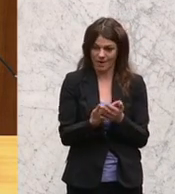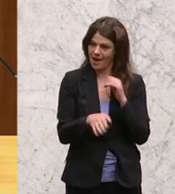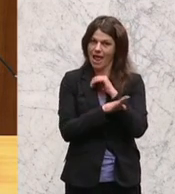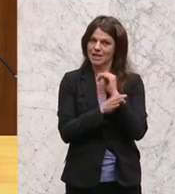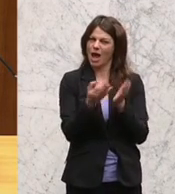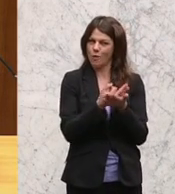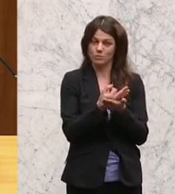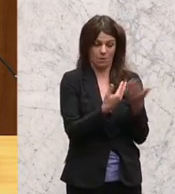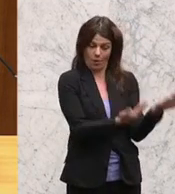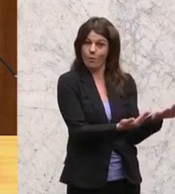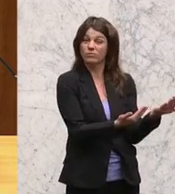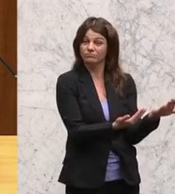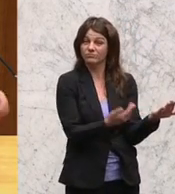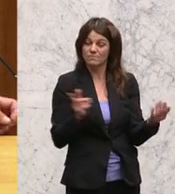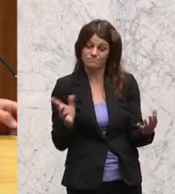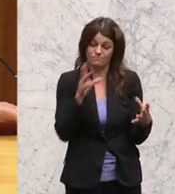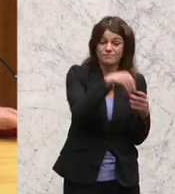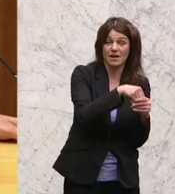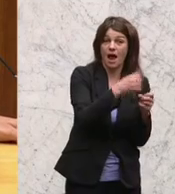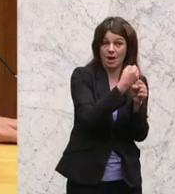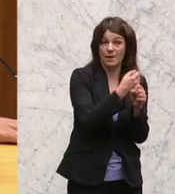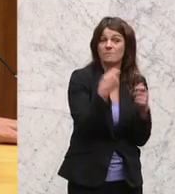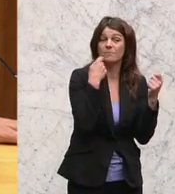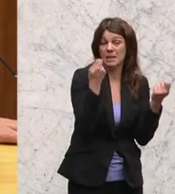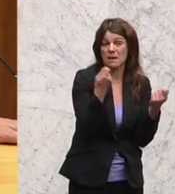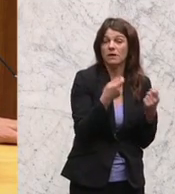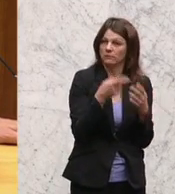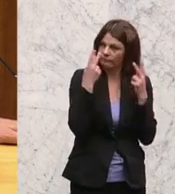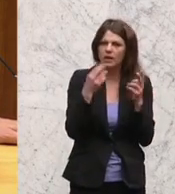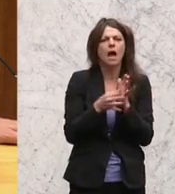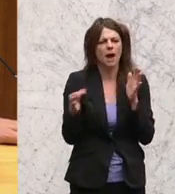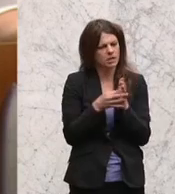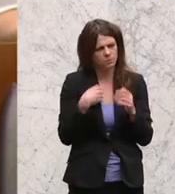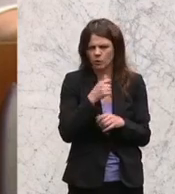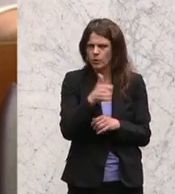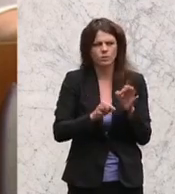Lehrlingsausbildung, da ist die Teilnahme im Betrieb eine wichtige Maßnahme, die werde ich unterstützen.